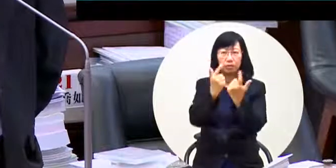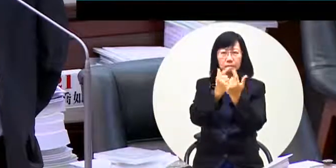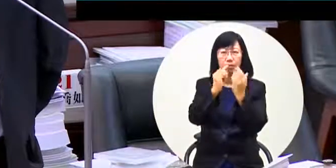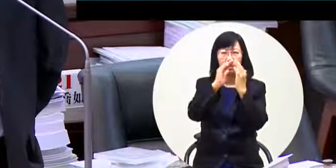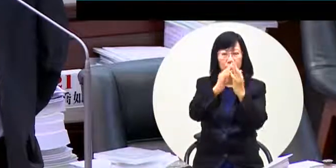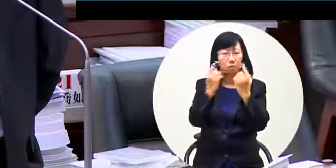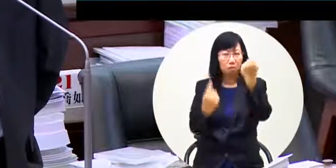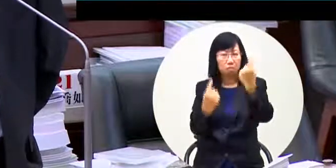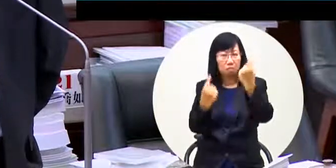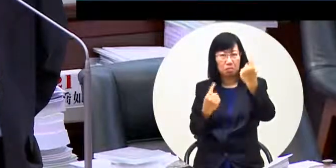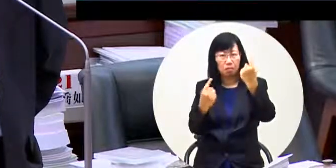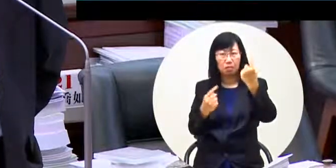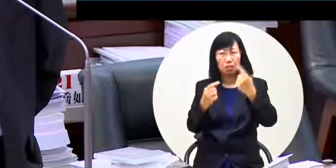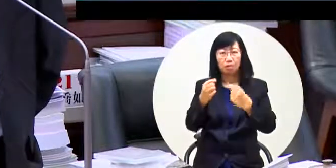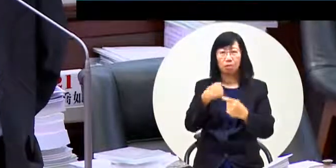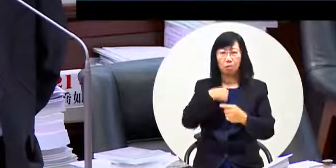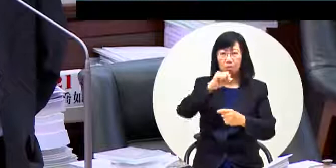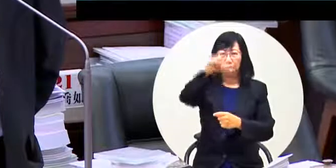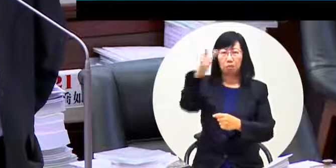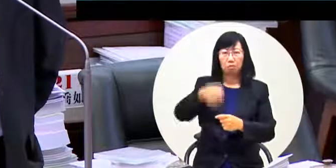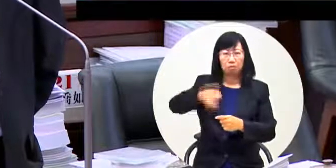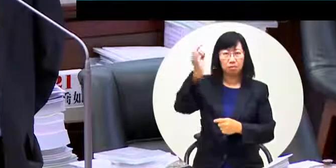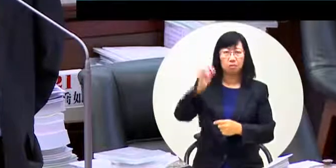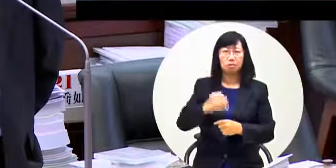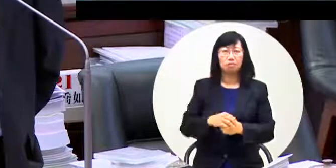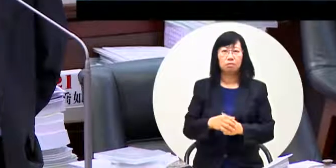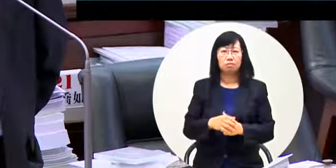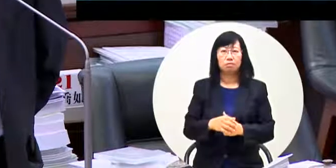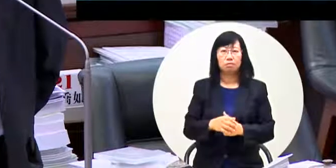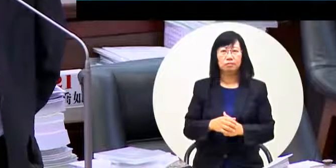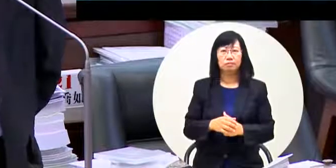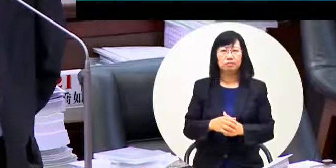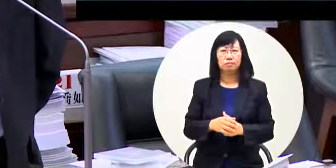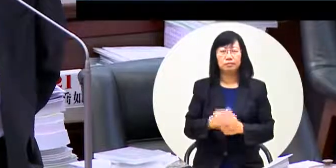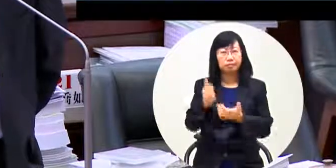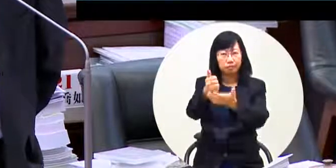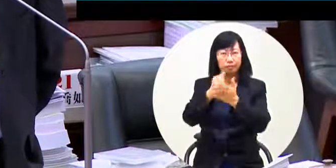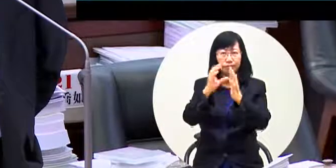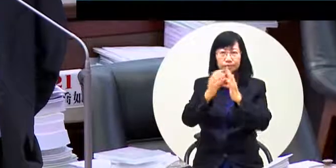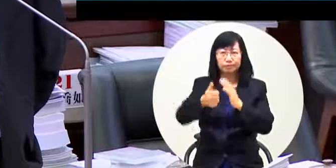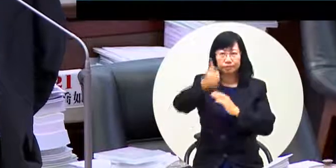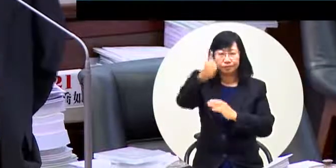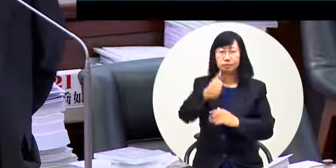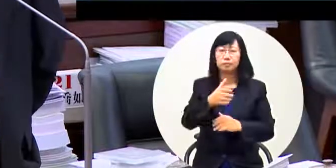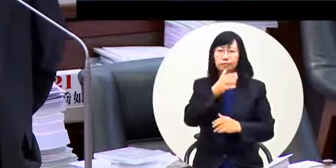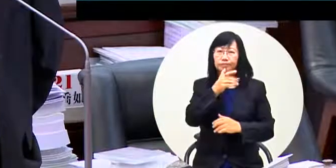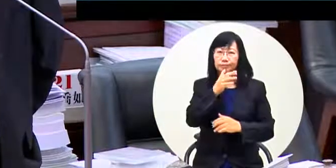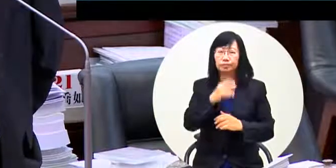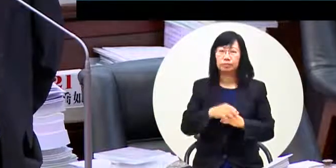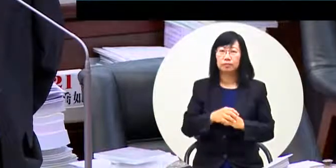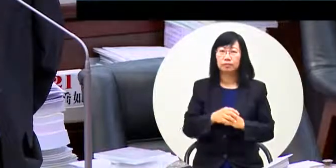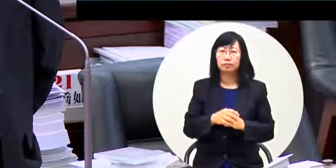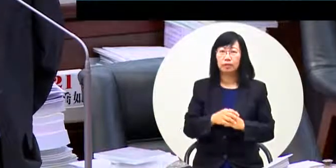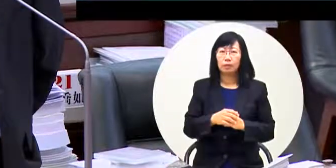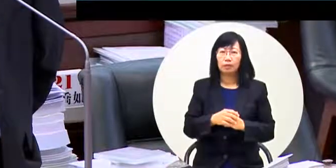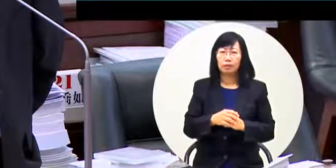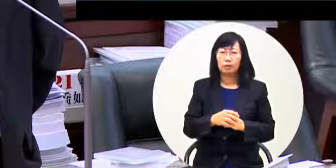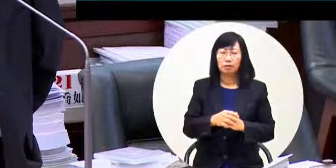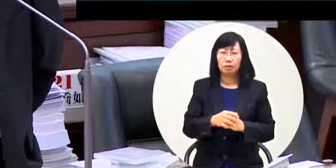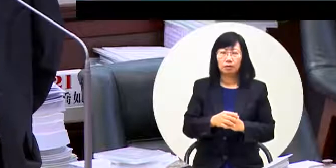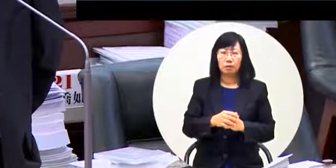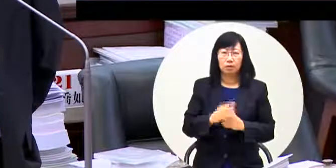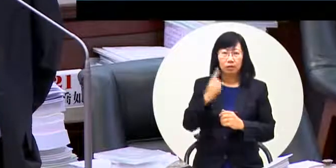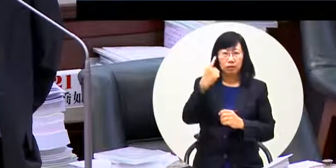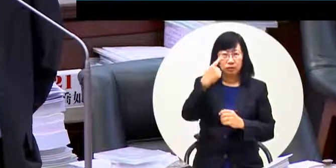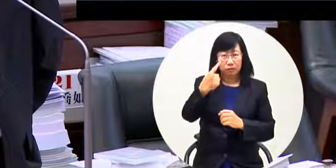曾局长来，你请发表你的意见一下好了。咱单单安尼哦，一度的钱，我们一般